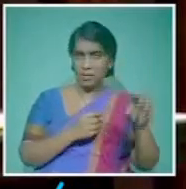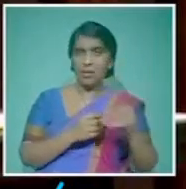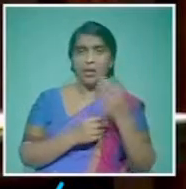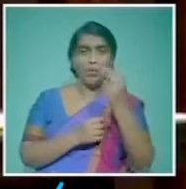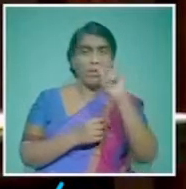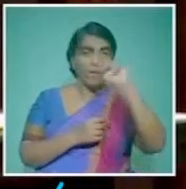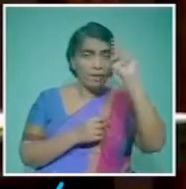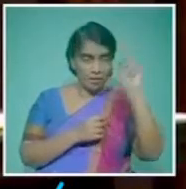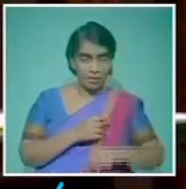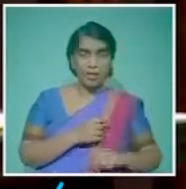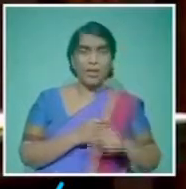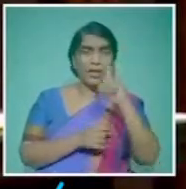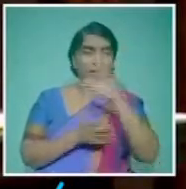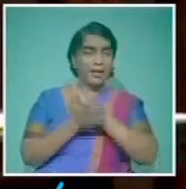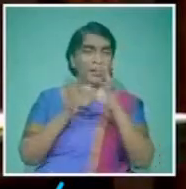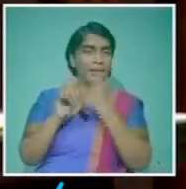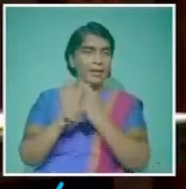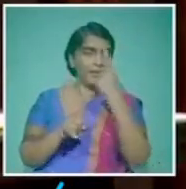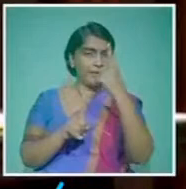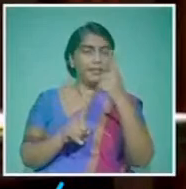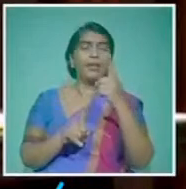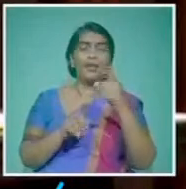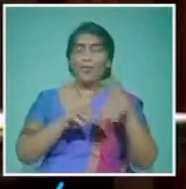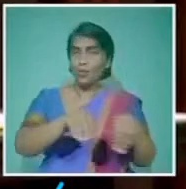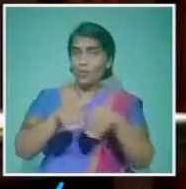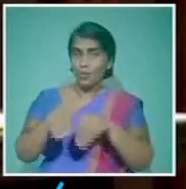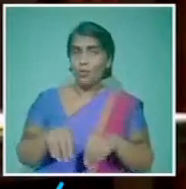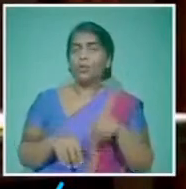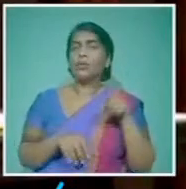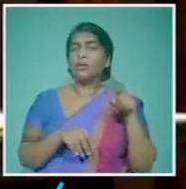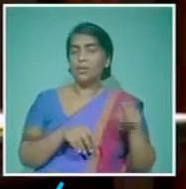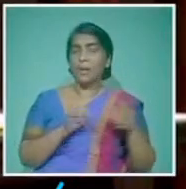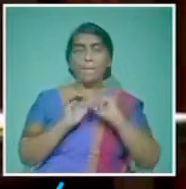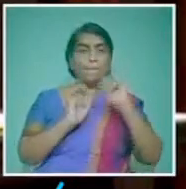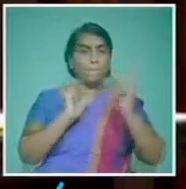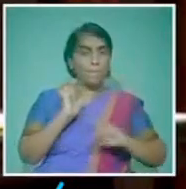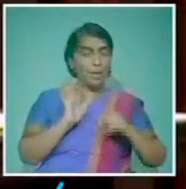රුපියල් 20000ක් එක හෙක්ටයාරයක ගොවියෙක්ට. එතකොට